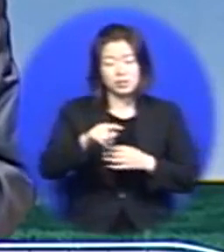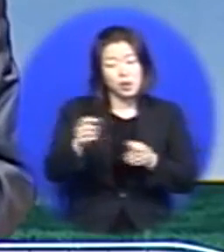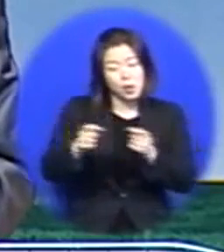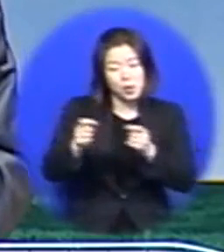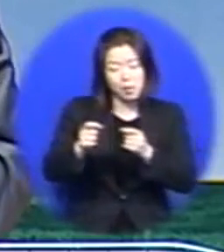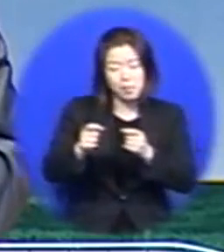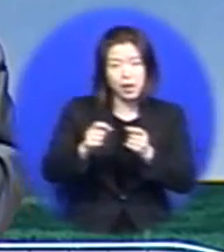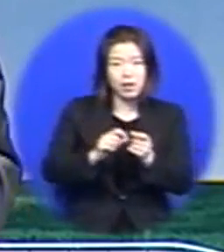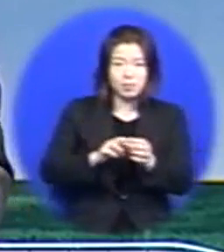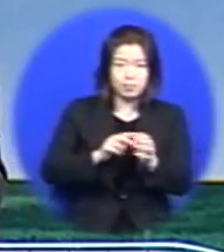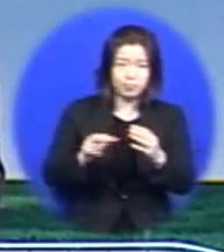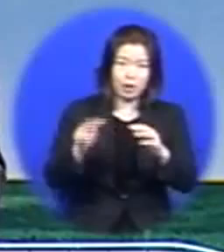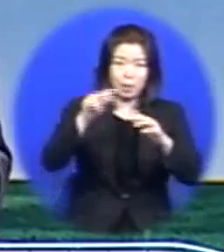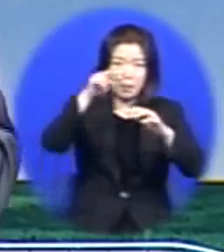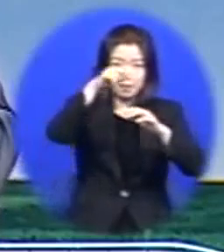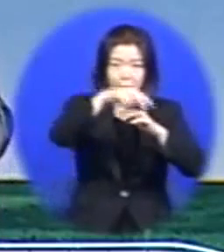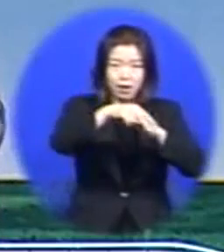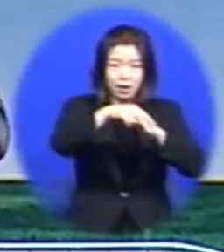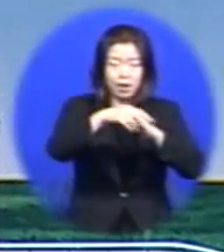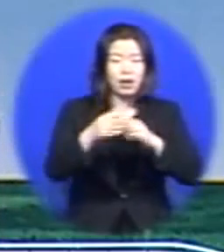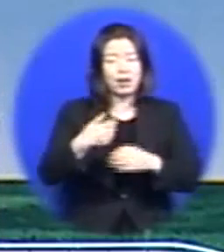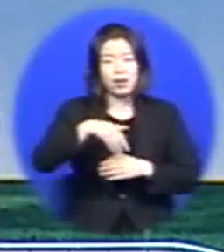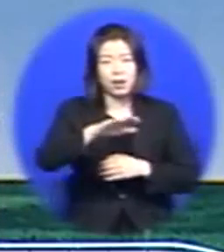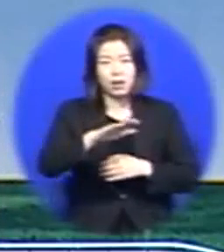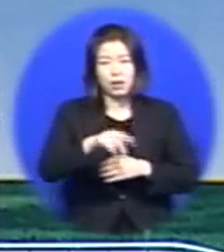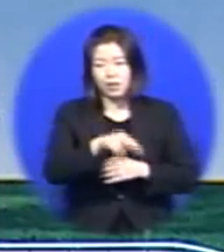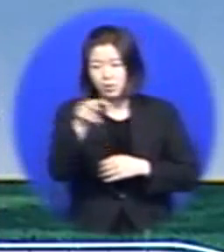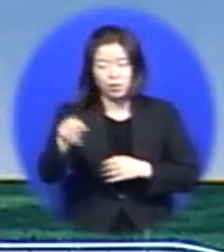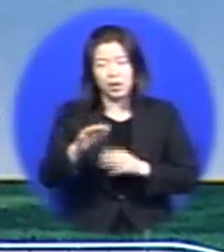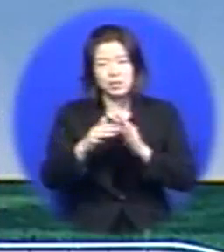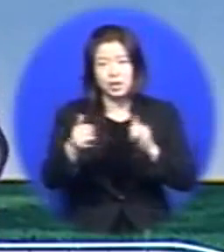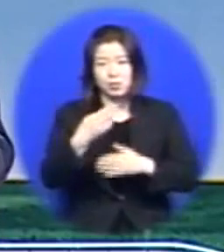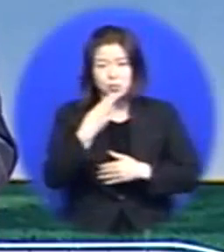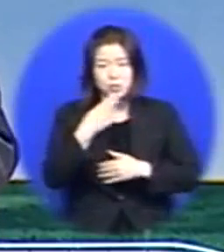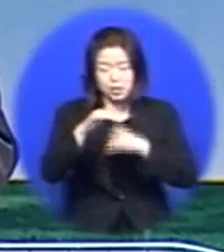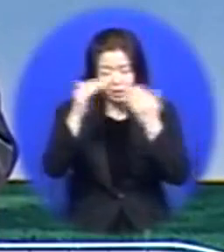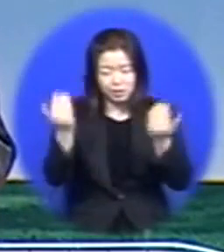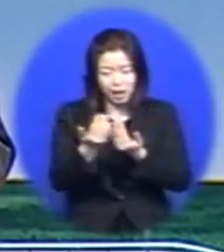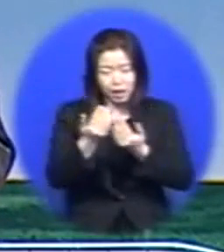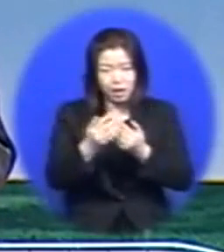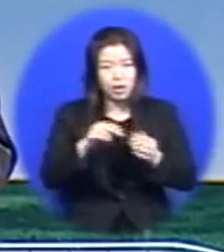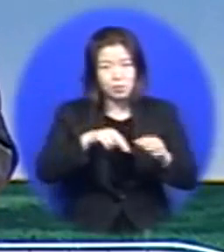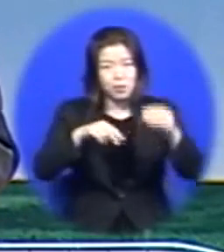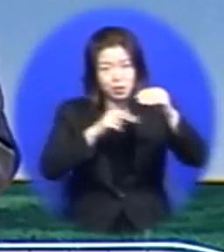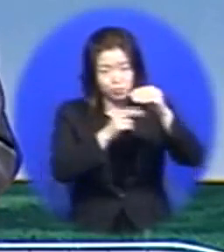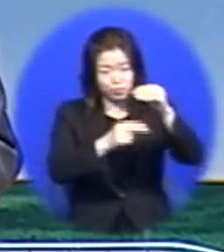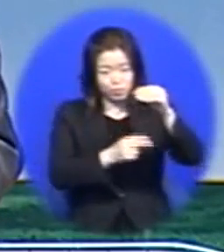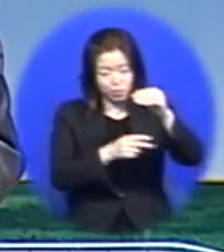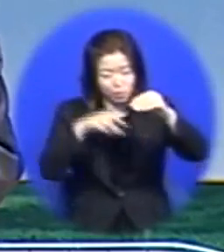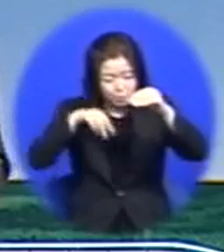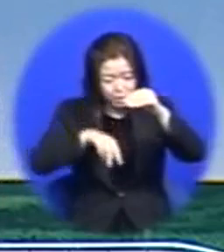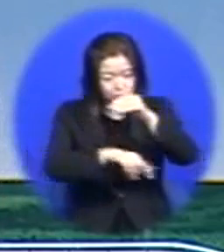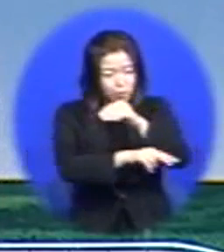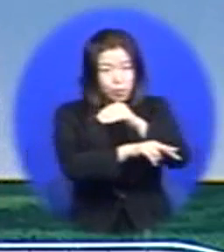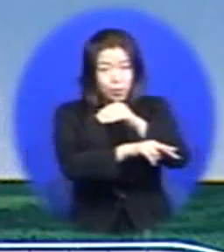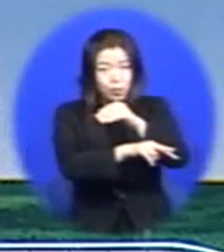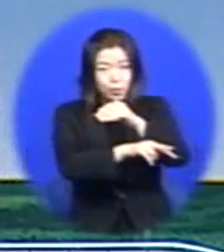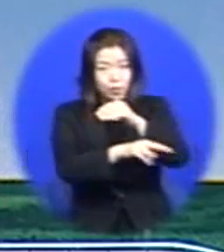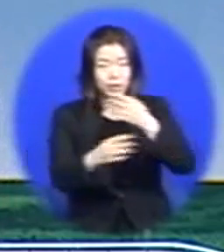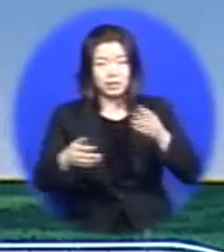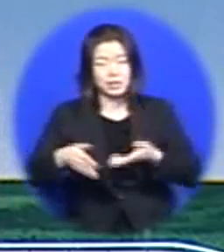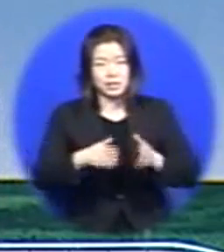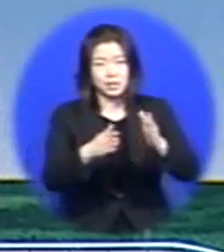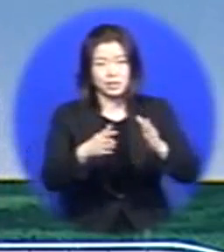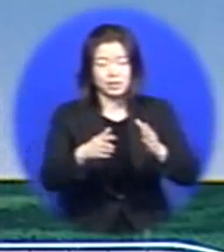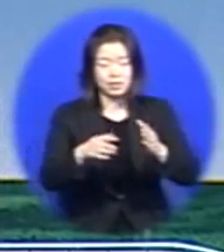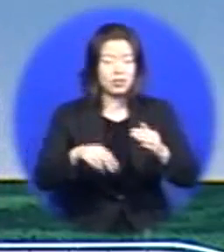있었습니다. 육교에 올라가서 건너간 사람이 없어요. 다 육교 밑으로 그냥 뛰어가는 겁니다. 철야기도 하면